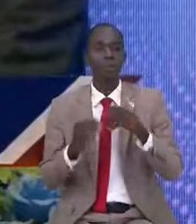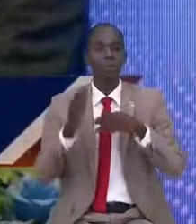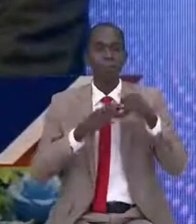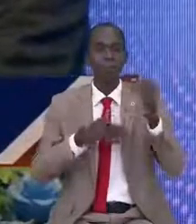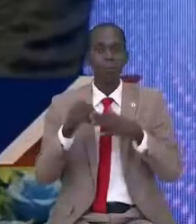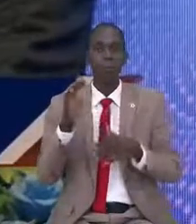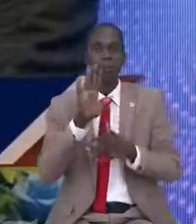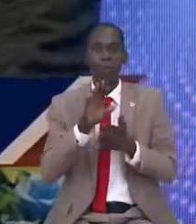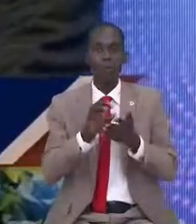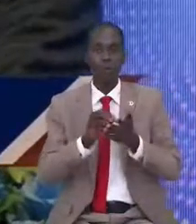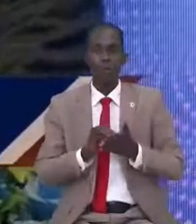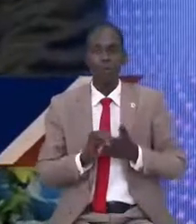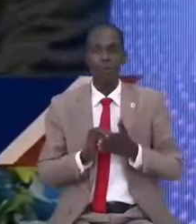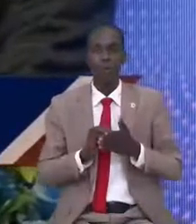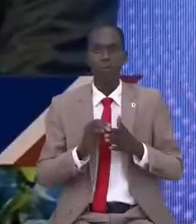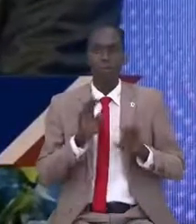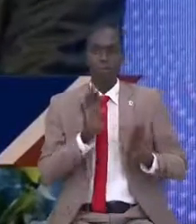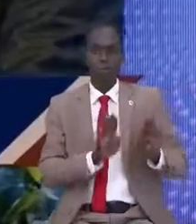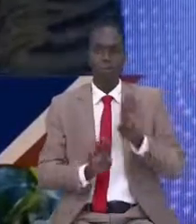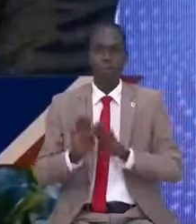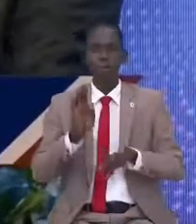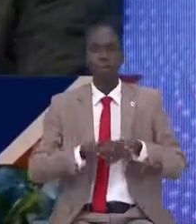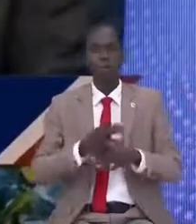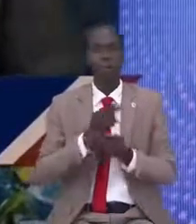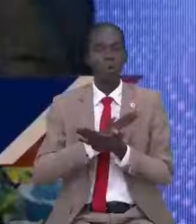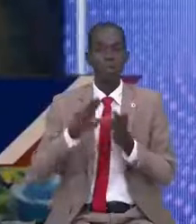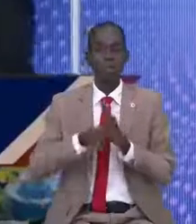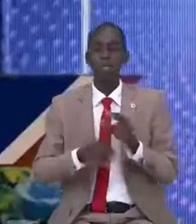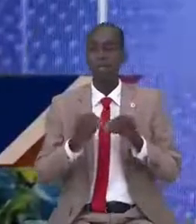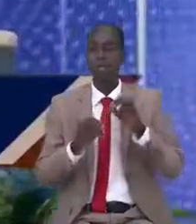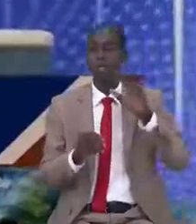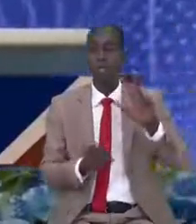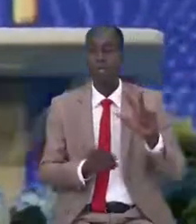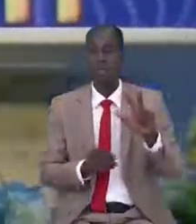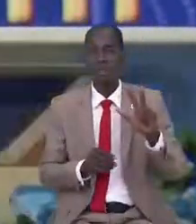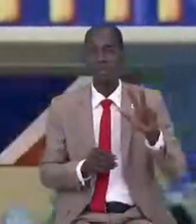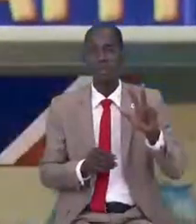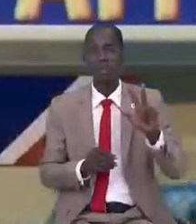son propre comportement sur la sainteté. 3.